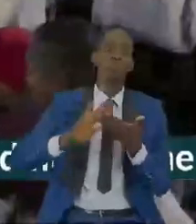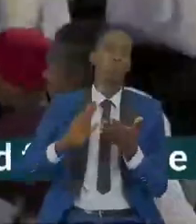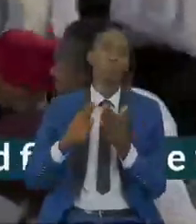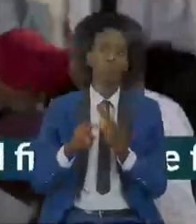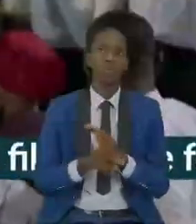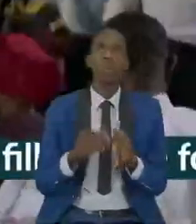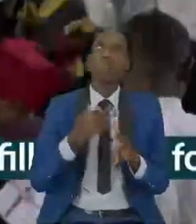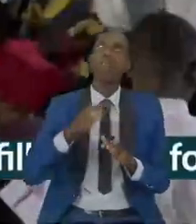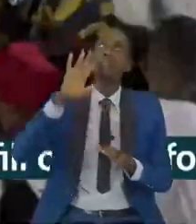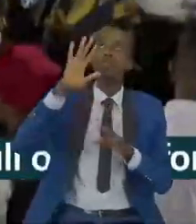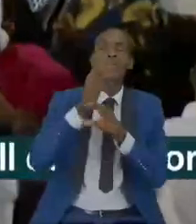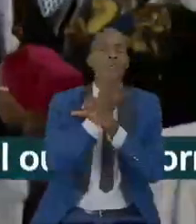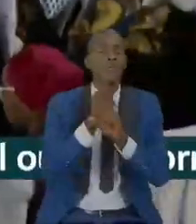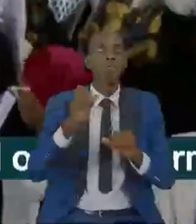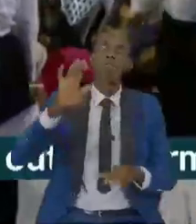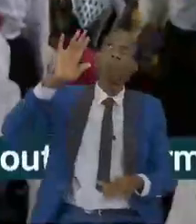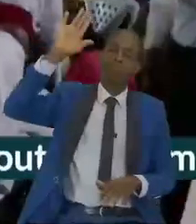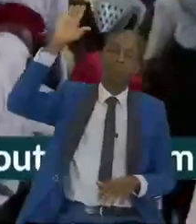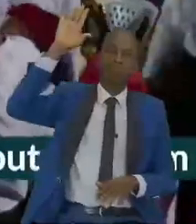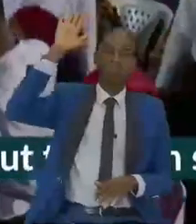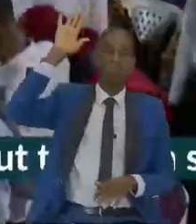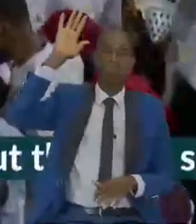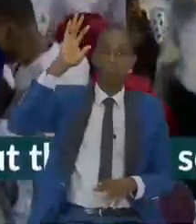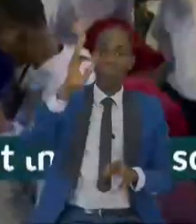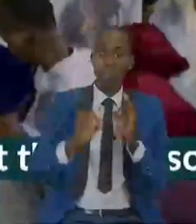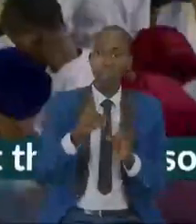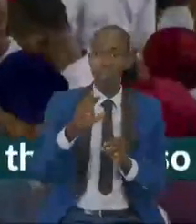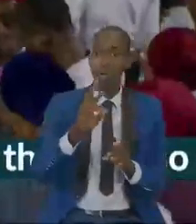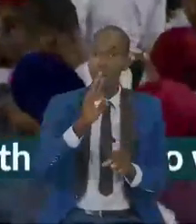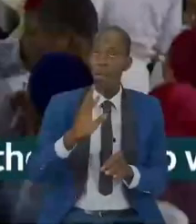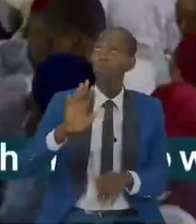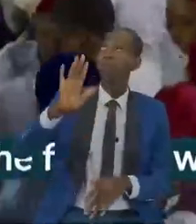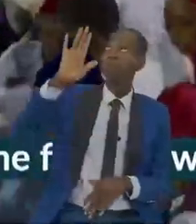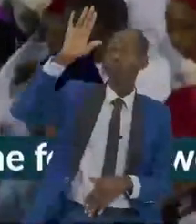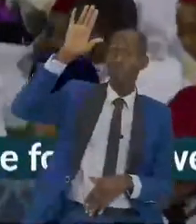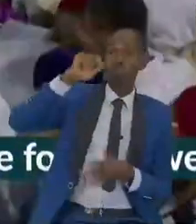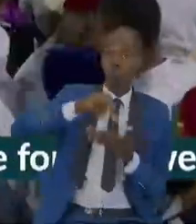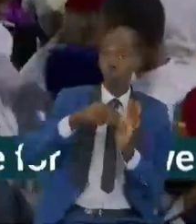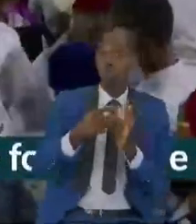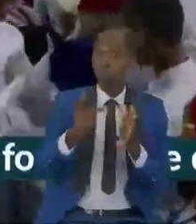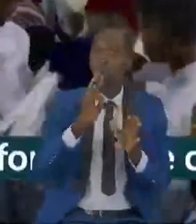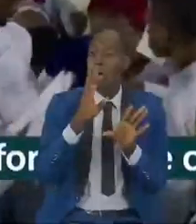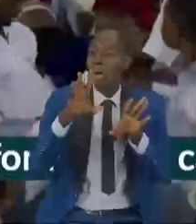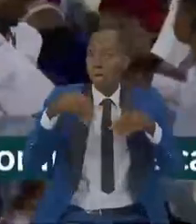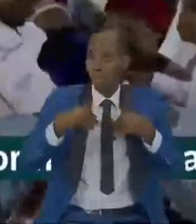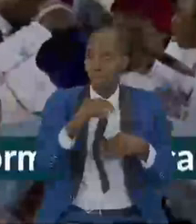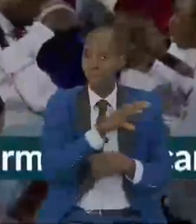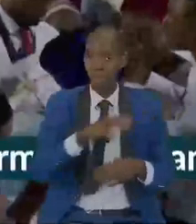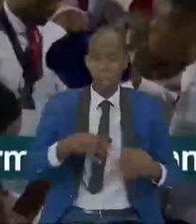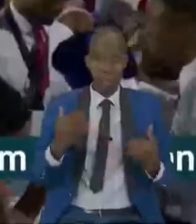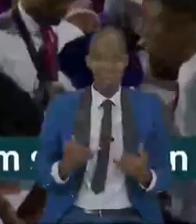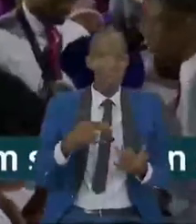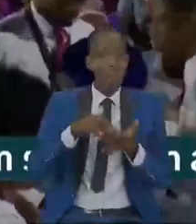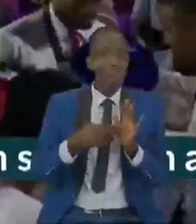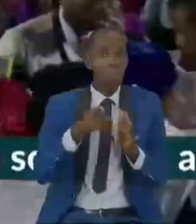avoir ce pardon, ce salut. Lève la main là. Si tu lèves la main, tu vas te